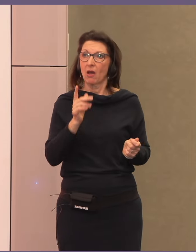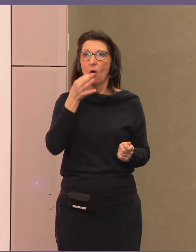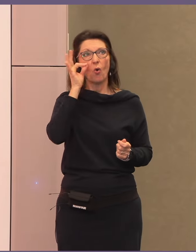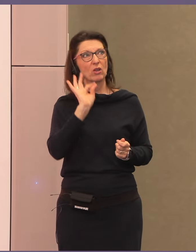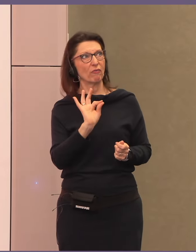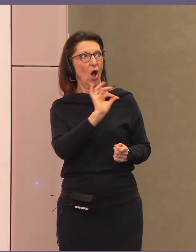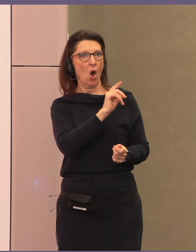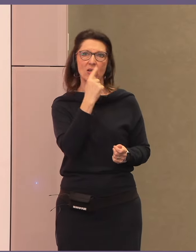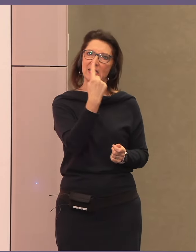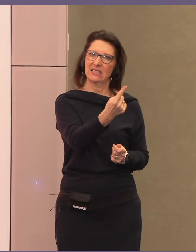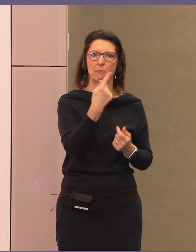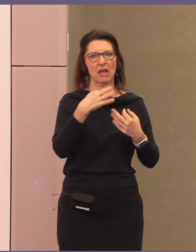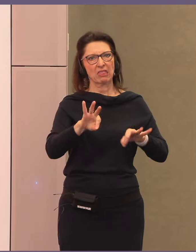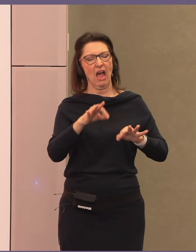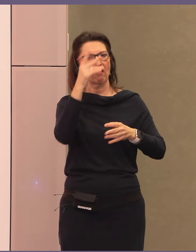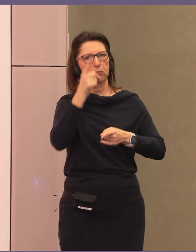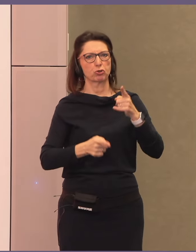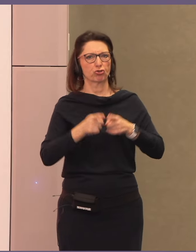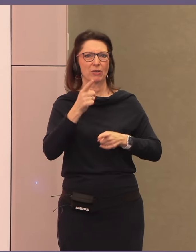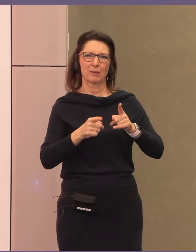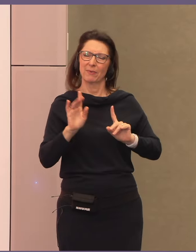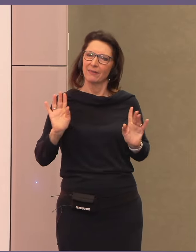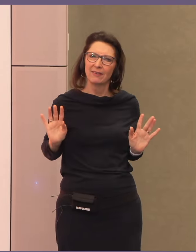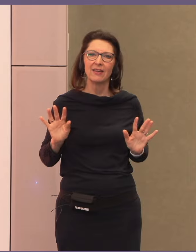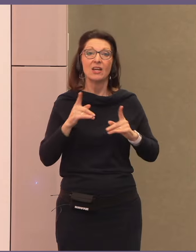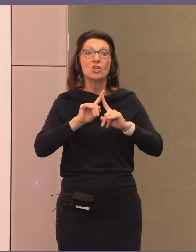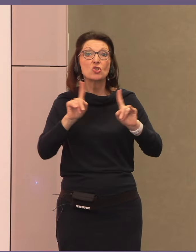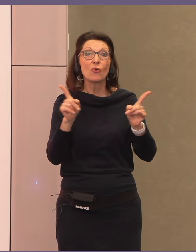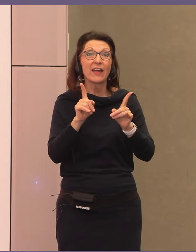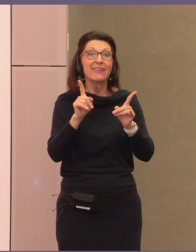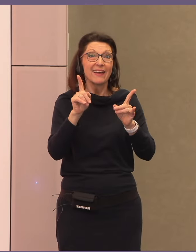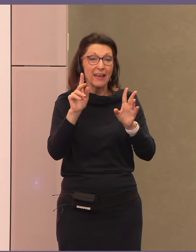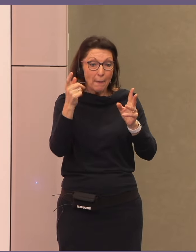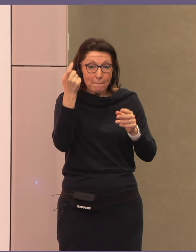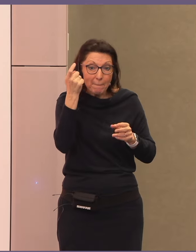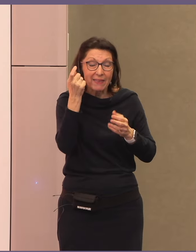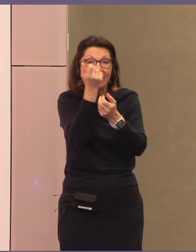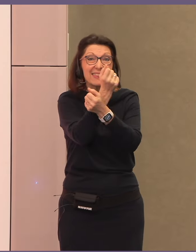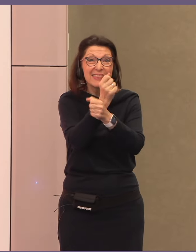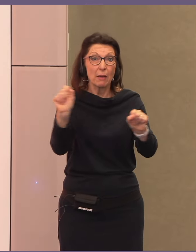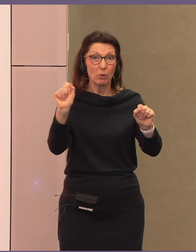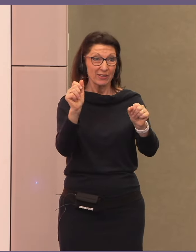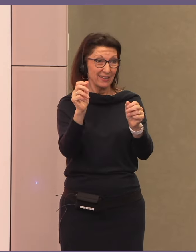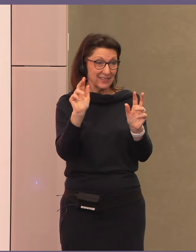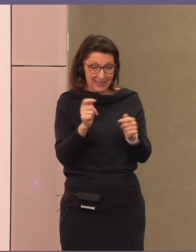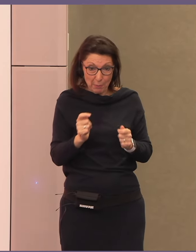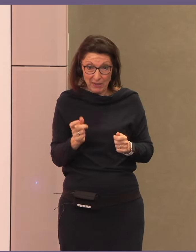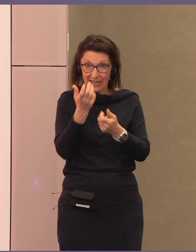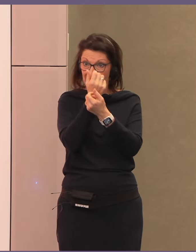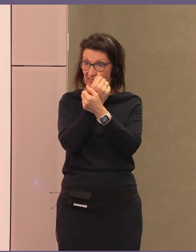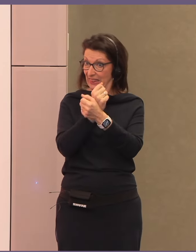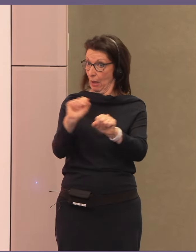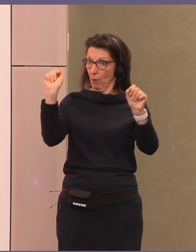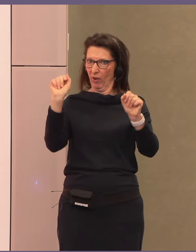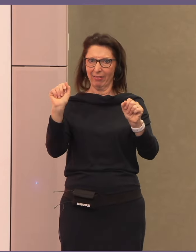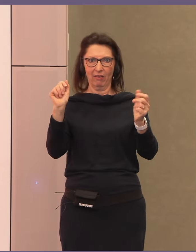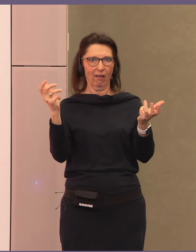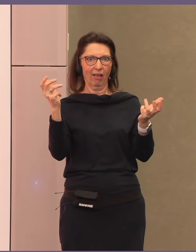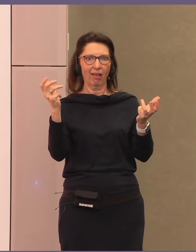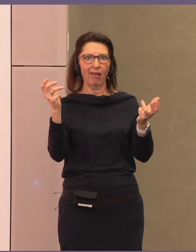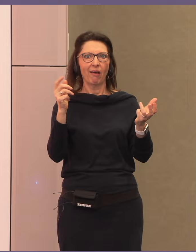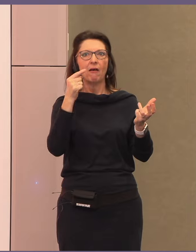der Frau. Sondern es geht darum, Demokratie so zu begreifen. Es gibt keine Demokratie, mit der wir zufrieden sein können, wenn